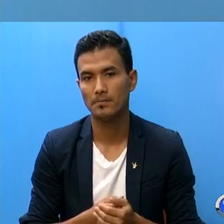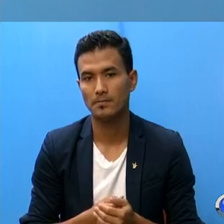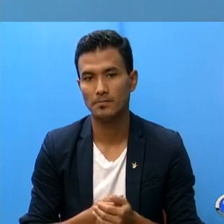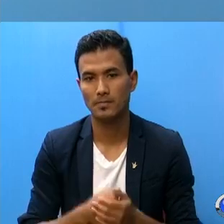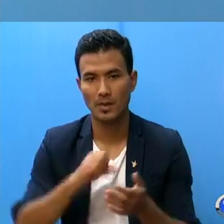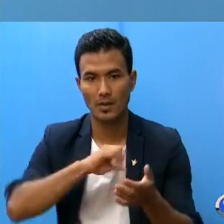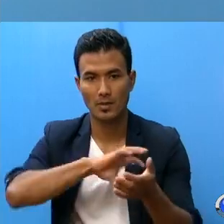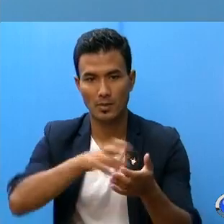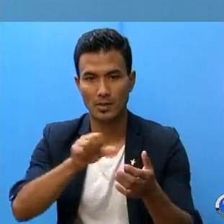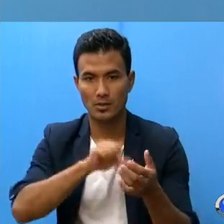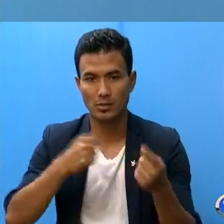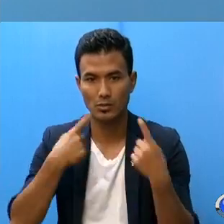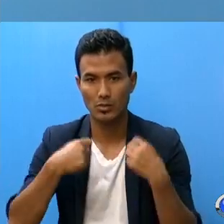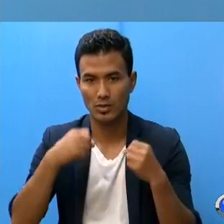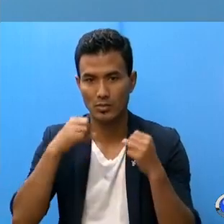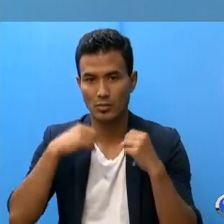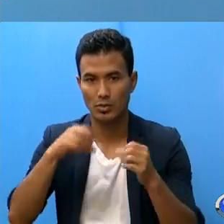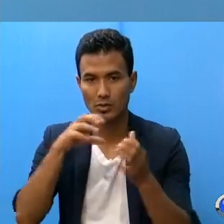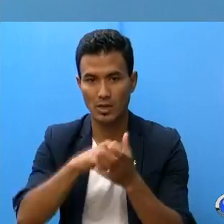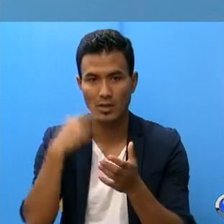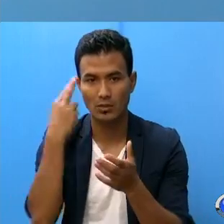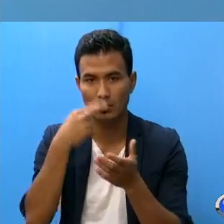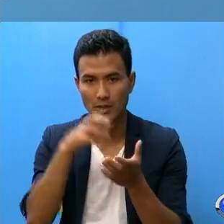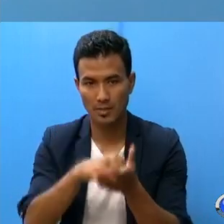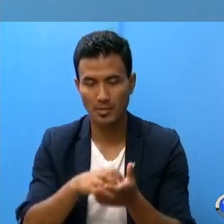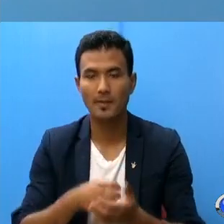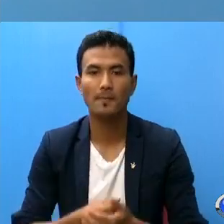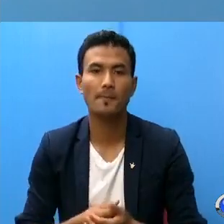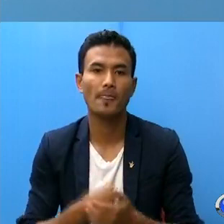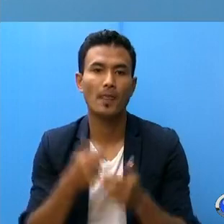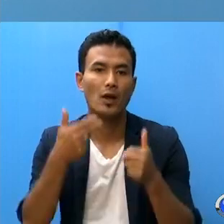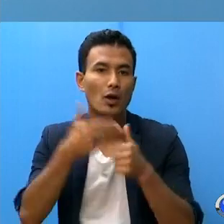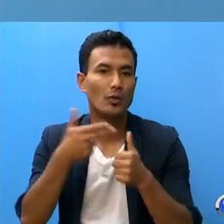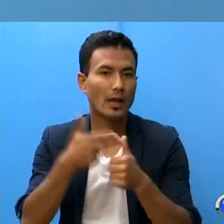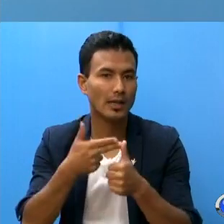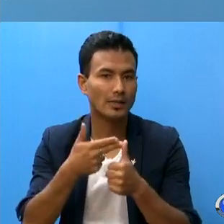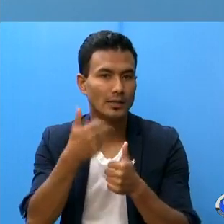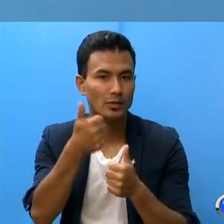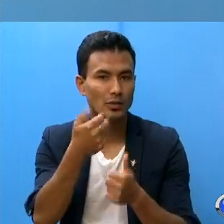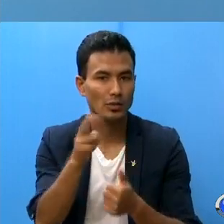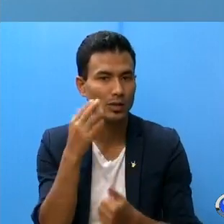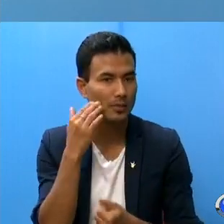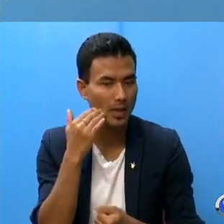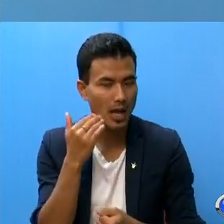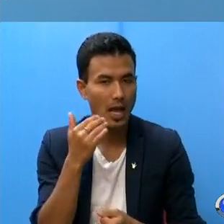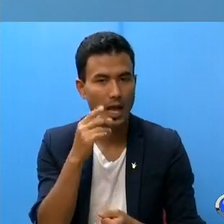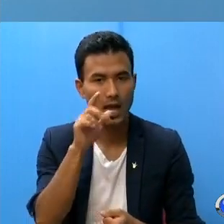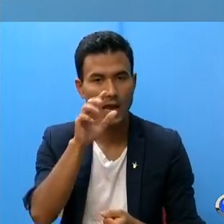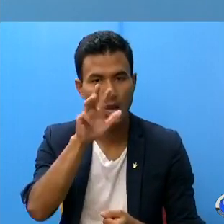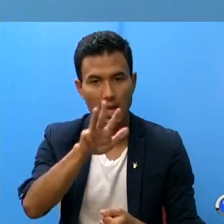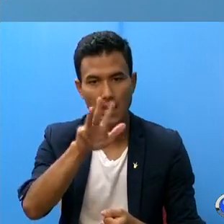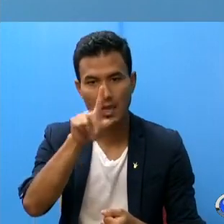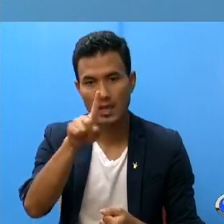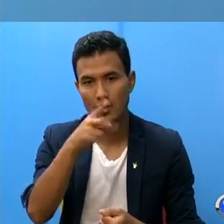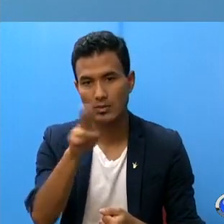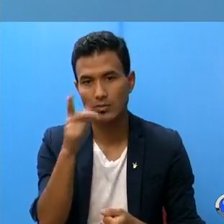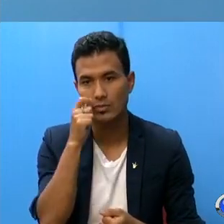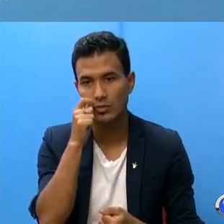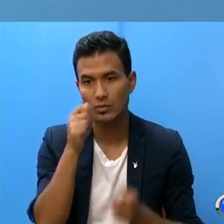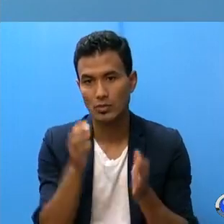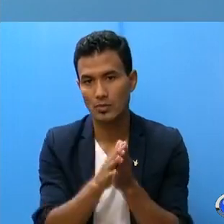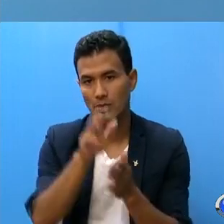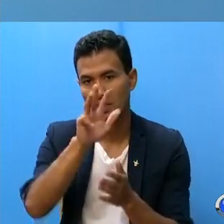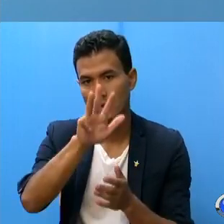प्रादेशिक जनस्वास्त प्रयोक्षाला रुपन धेही मैं अर्गा खाची का 6 महिला र 91 पुरुषगरी 97